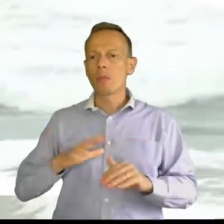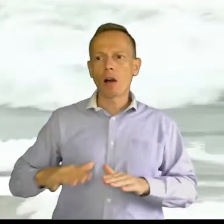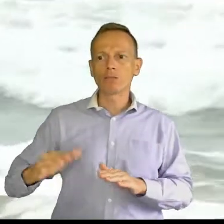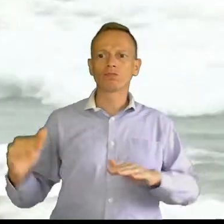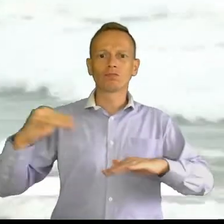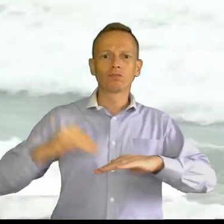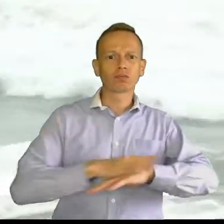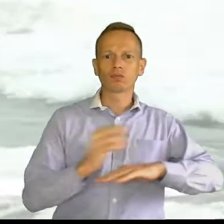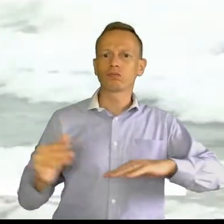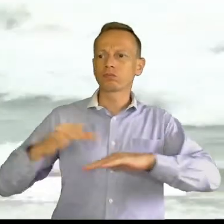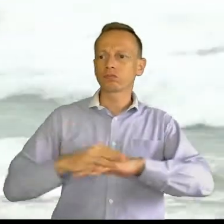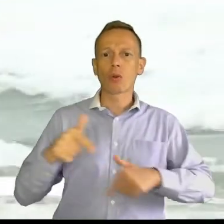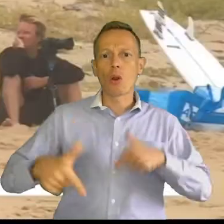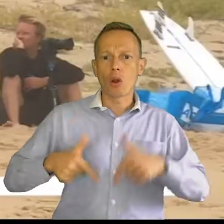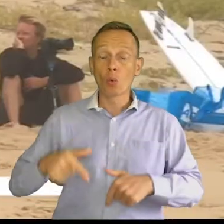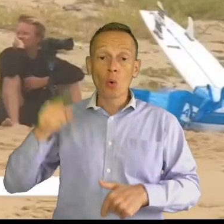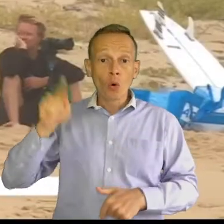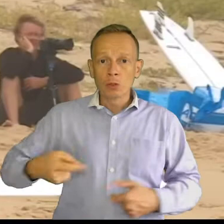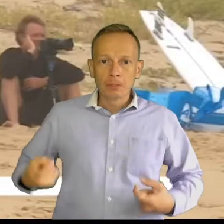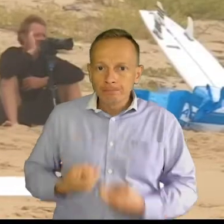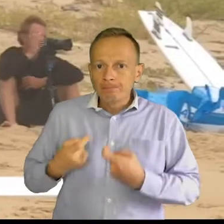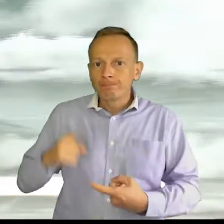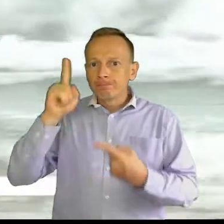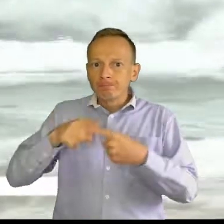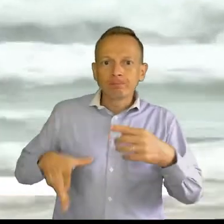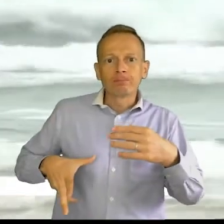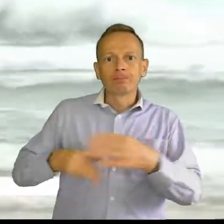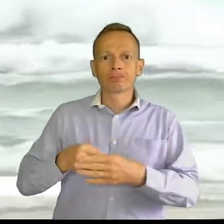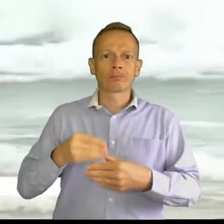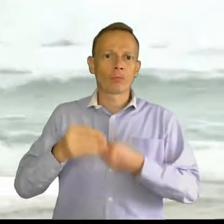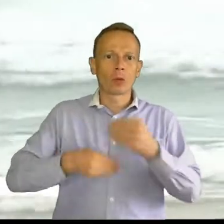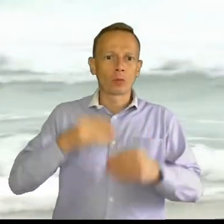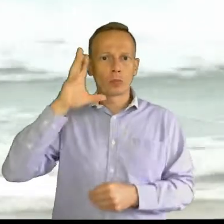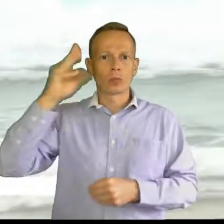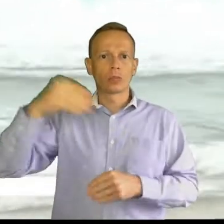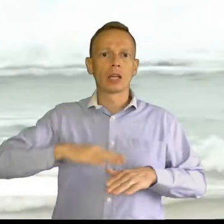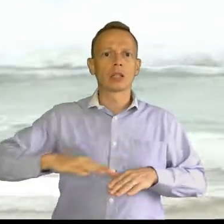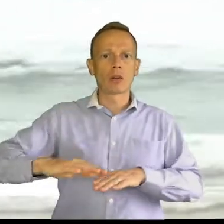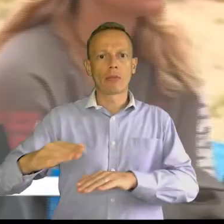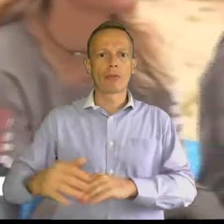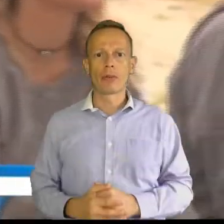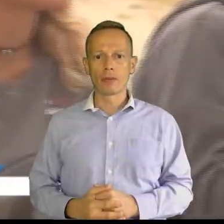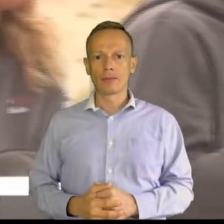reef, dompte les vagues de beach break landaises. C'est par là qu'il doit passer pour rentrer dans le monde pro.